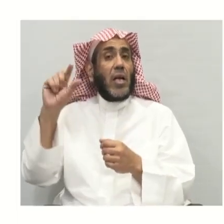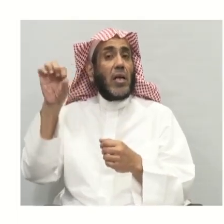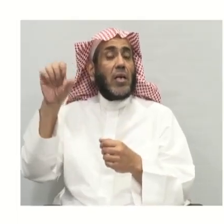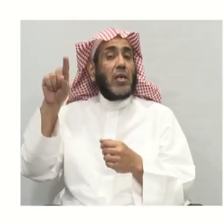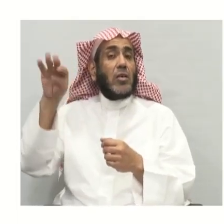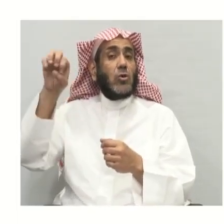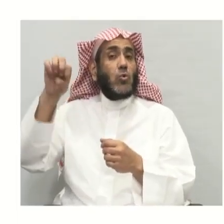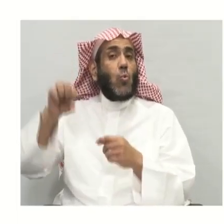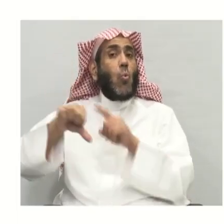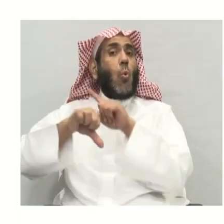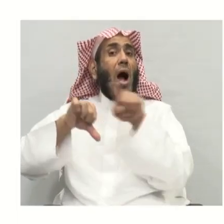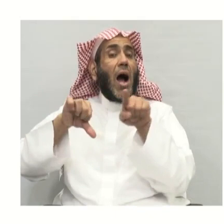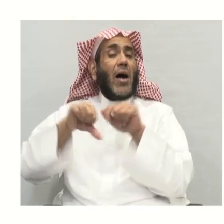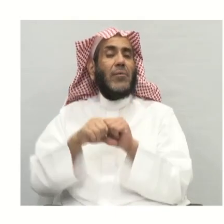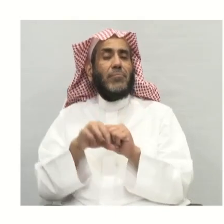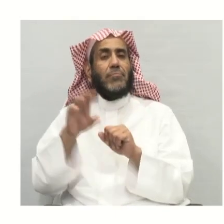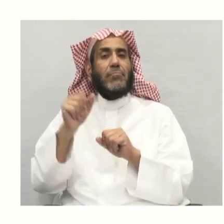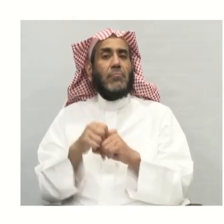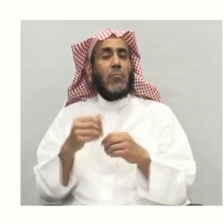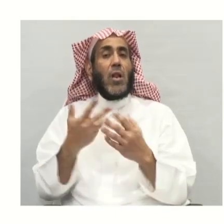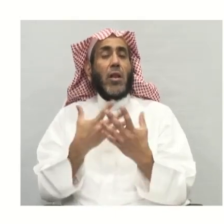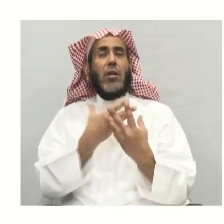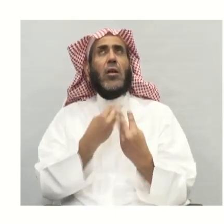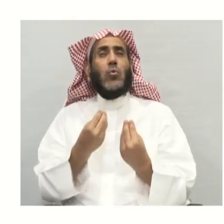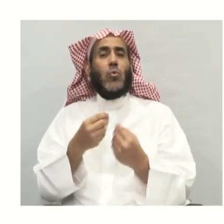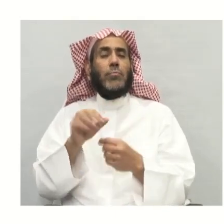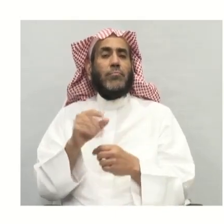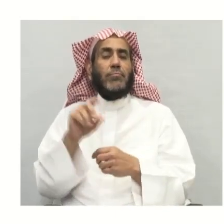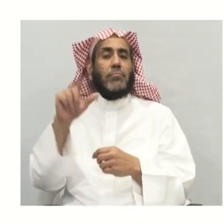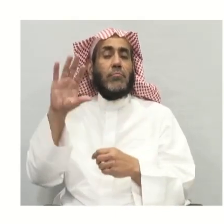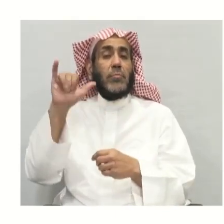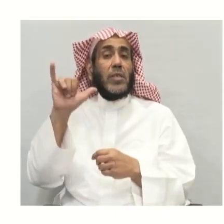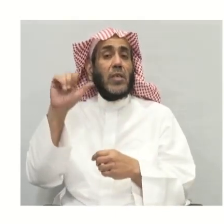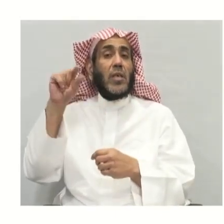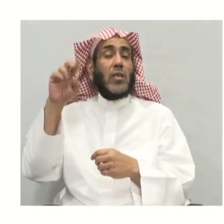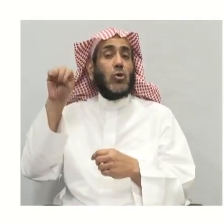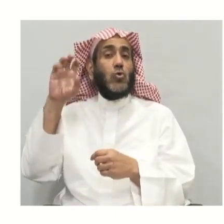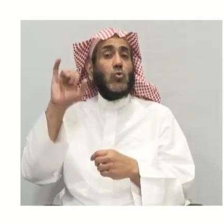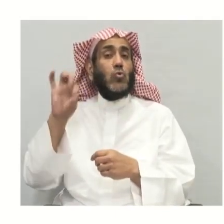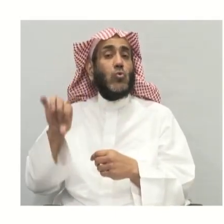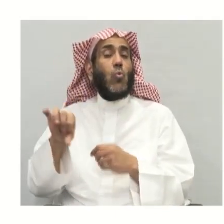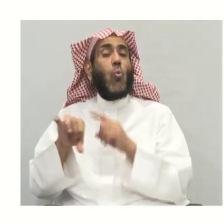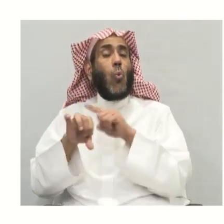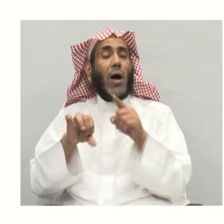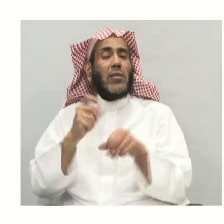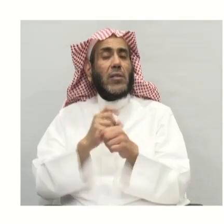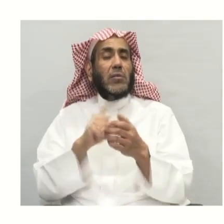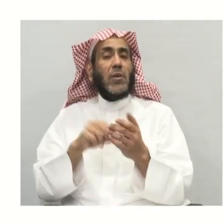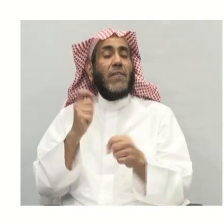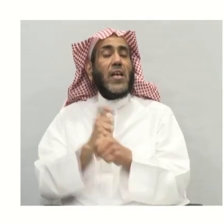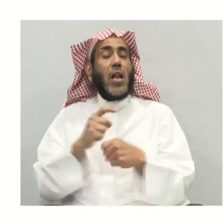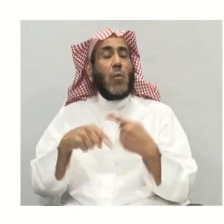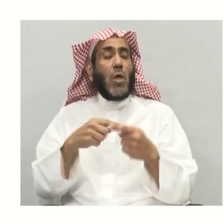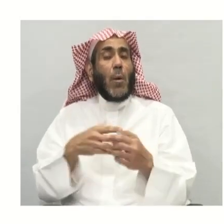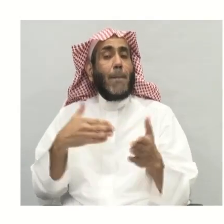يرجع لن يرجوا لن اداه نصب يرجو فعل مضارع